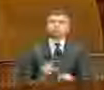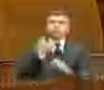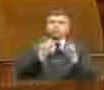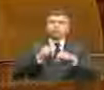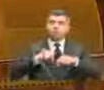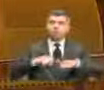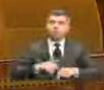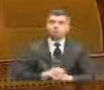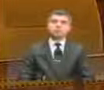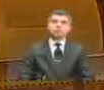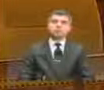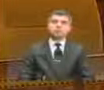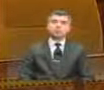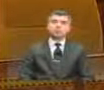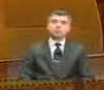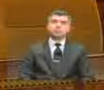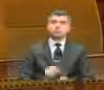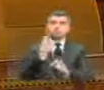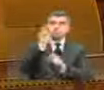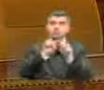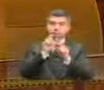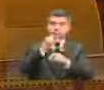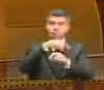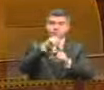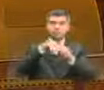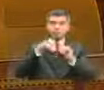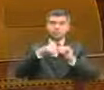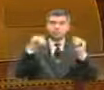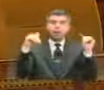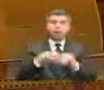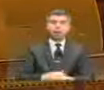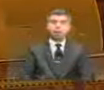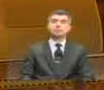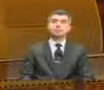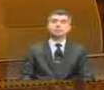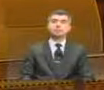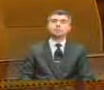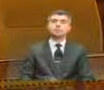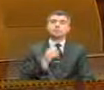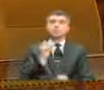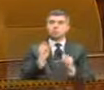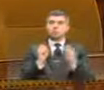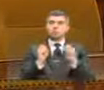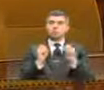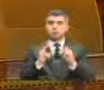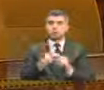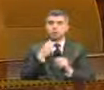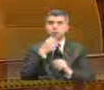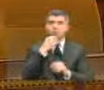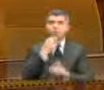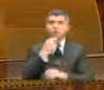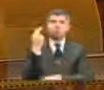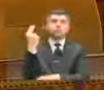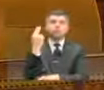الوزيرين، السيدات والسادة النواب المحترمين. فعلا سيد الوزير، الجامعة هي فضاء